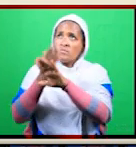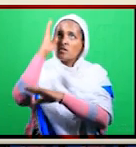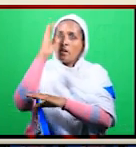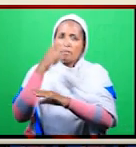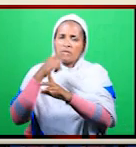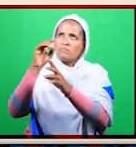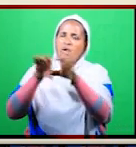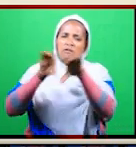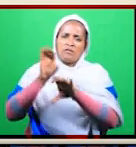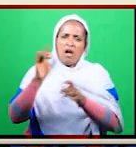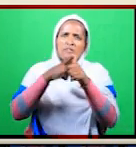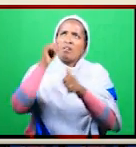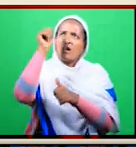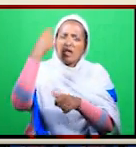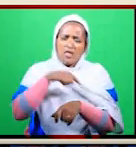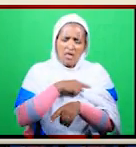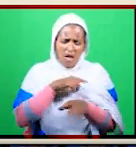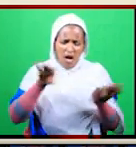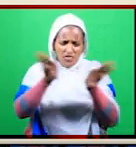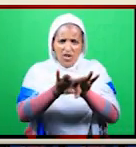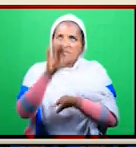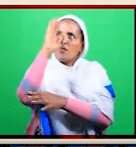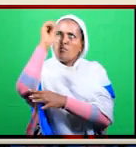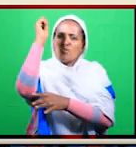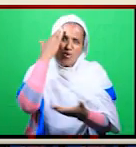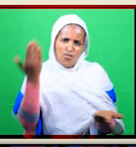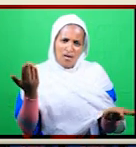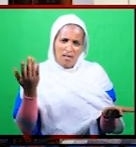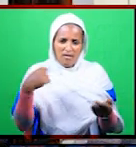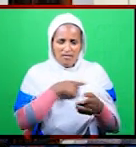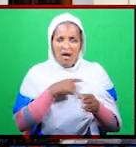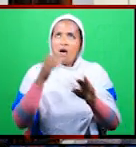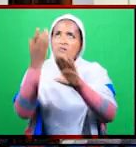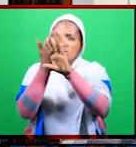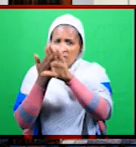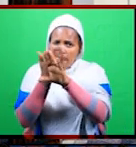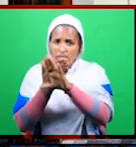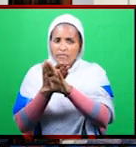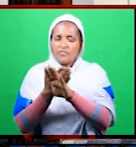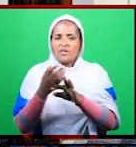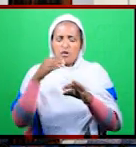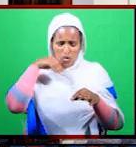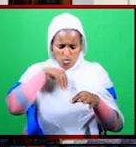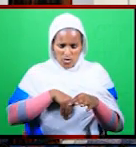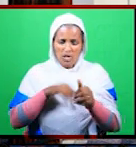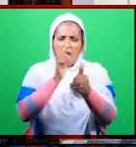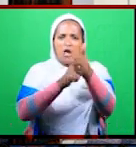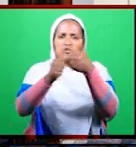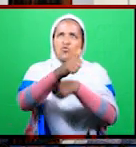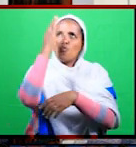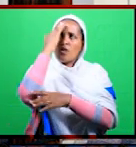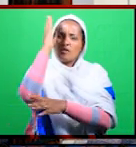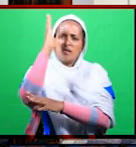ከሱ መስፈርት፣ ከሱ እይታ ውስጥ ነው ችግር አለ ብዬ የማስበው። ምን ይላል? እንበለ ንሰአሎ ይሁ